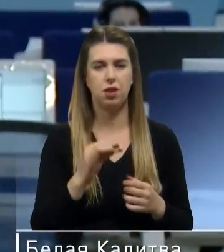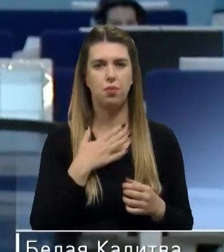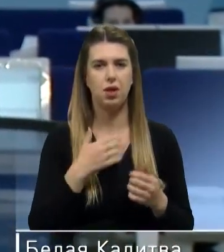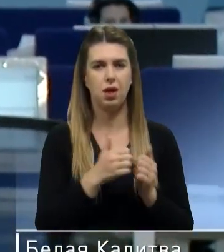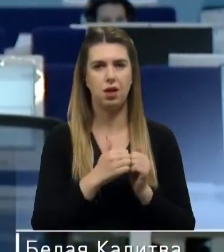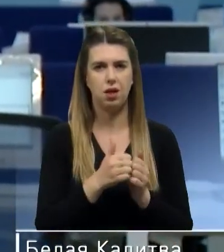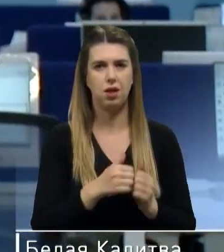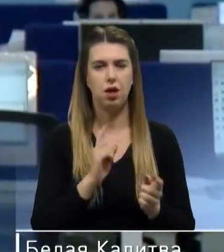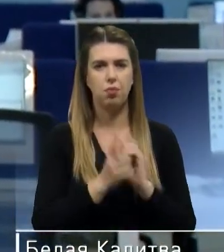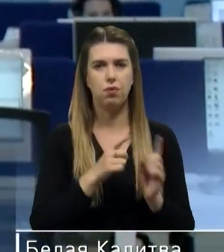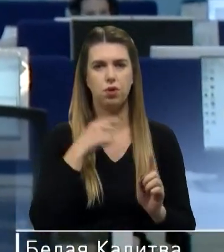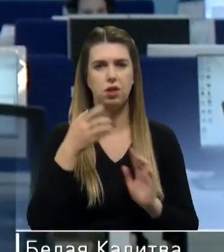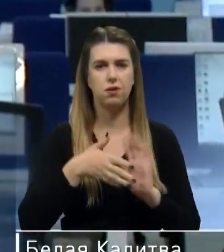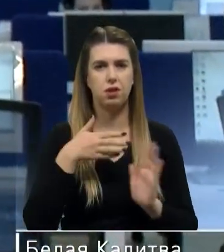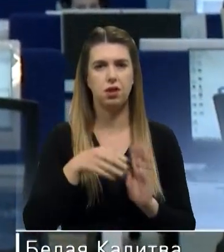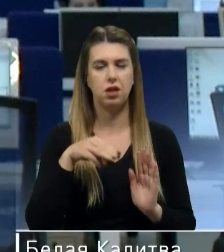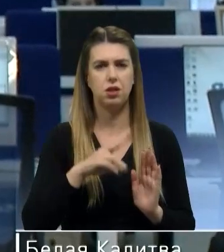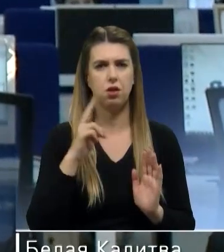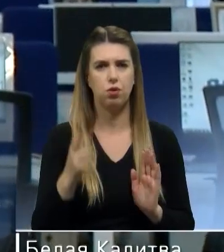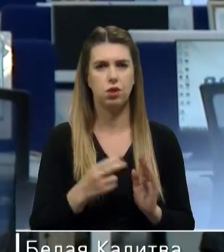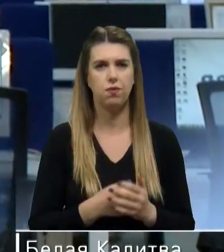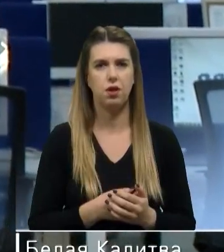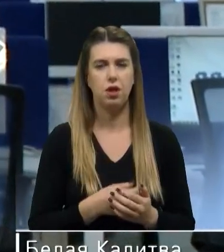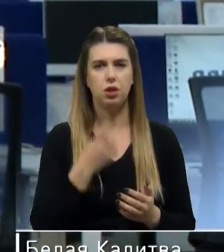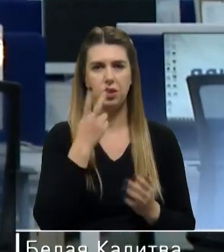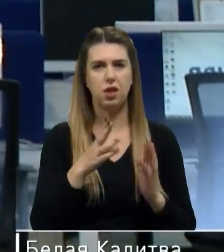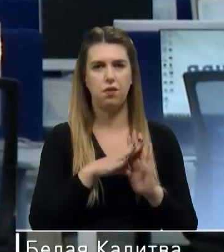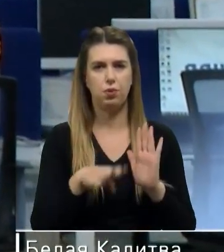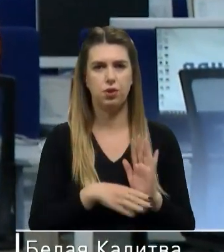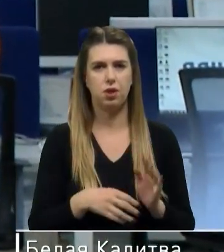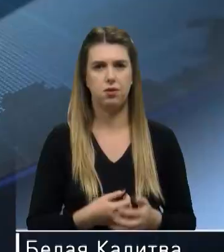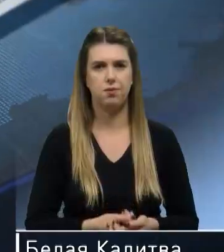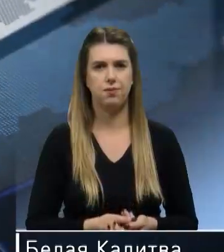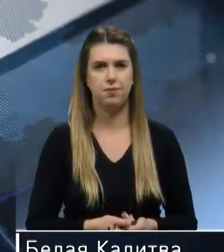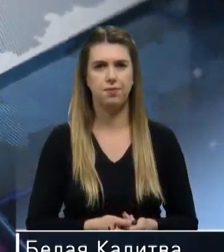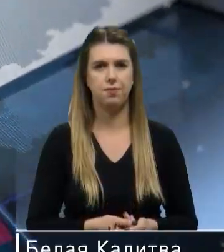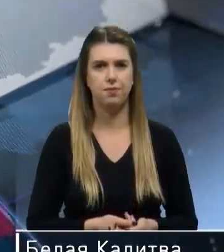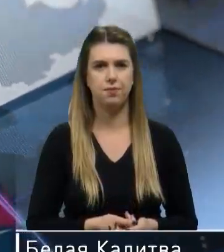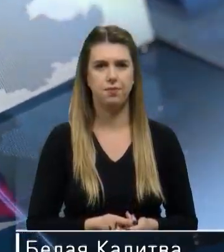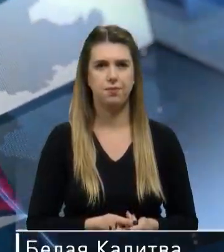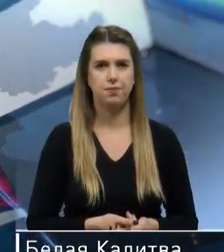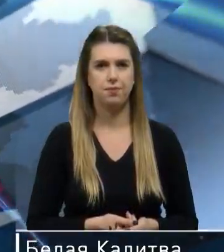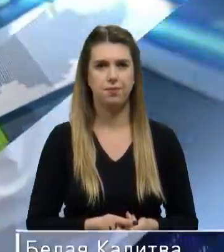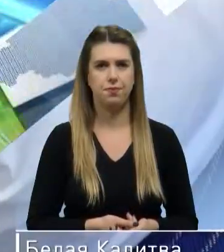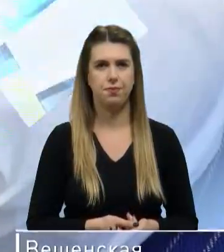мои коллеги. Перевод на русский жестовый язык Таисии Кошелевой. Смотрите в выпуске.